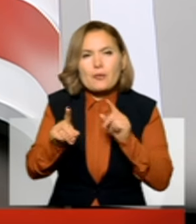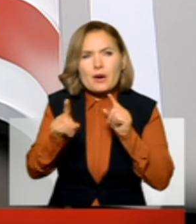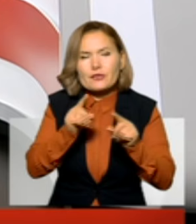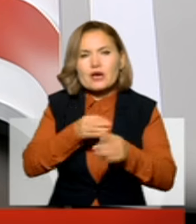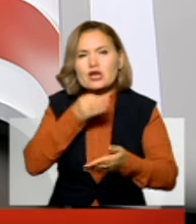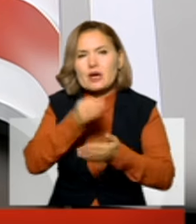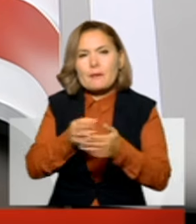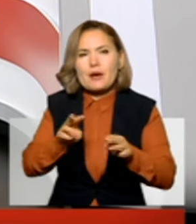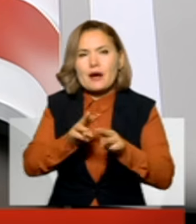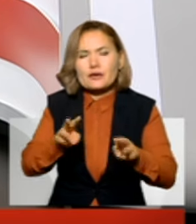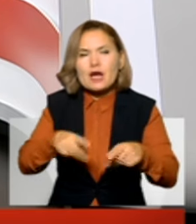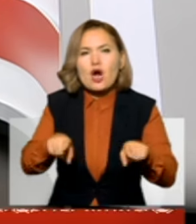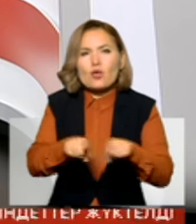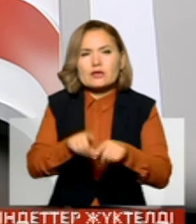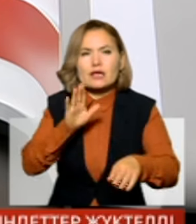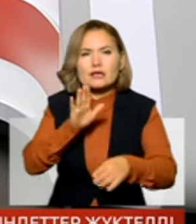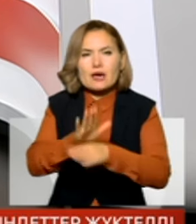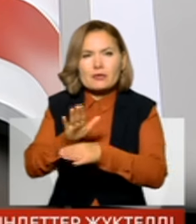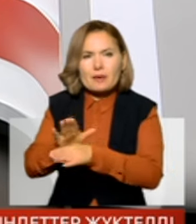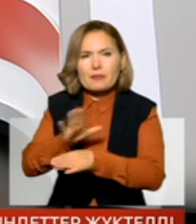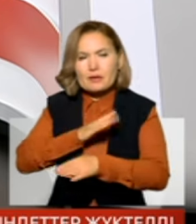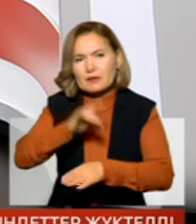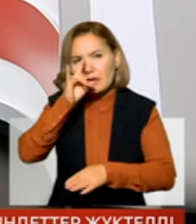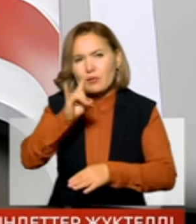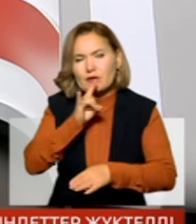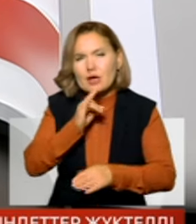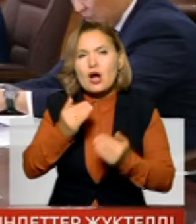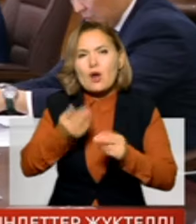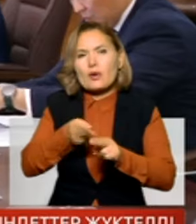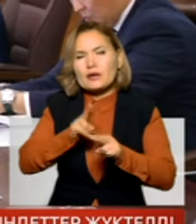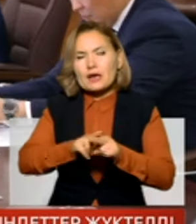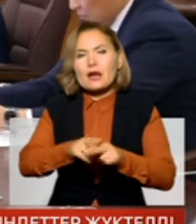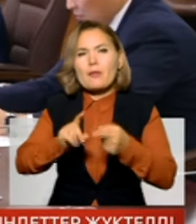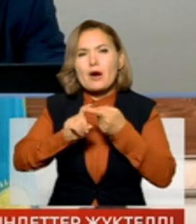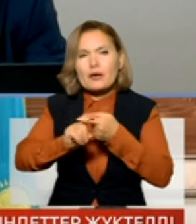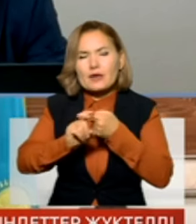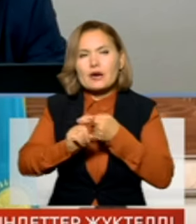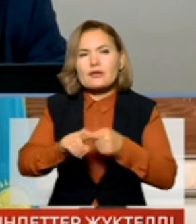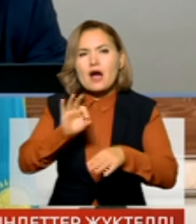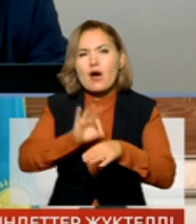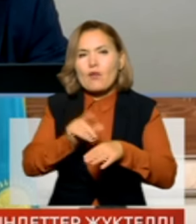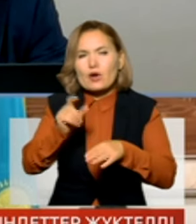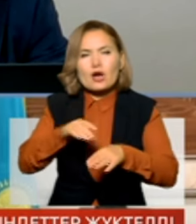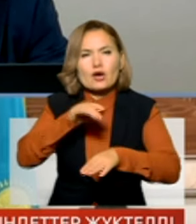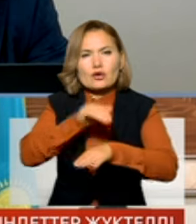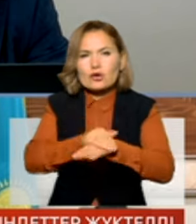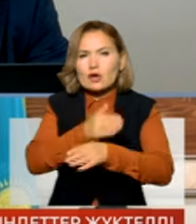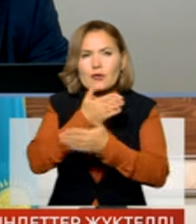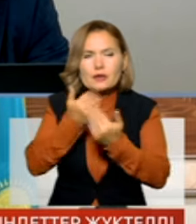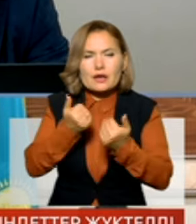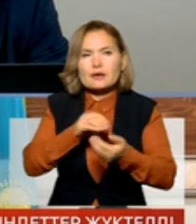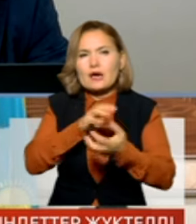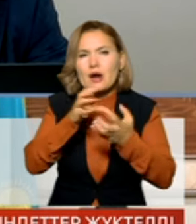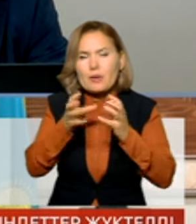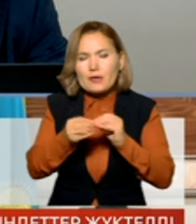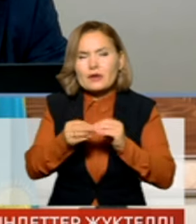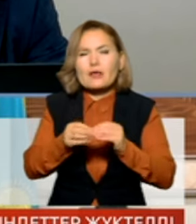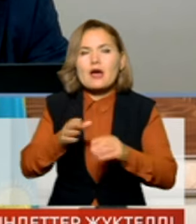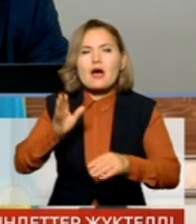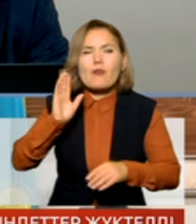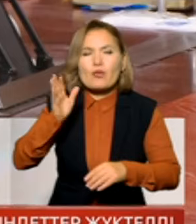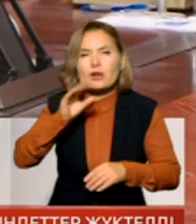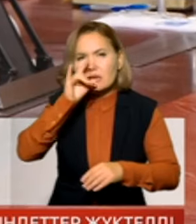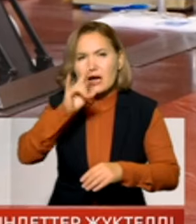отырысында жауапты министрлерге осындай тапсырма берді. Елімізде бүгінде бұл кеселді жұқтырған науқас тіркелмеген. Соған қарамастан босаң